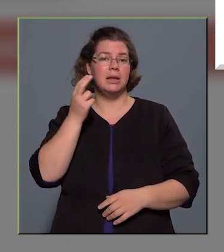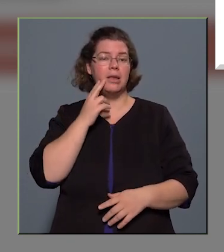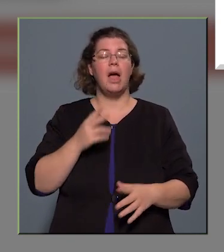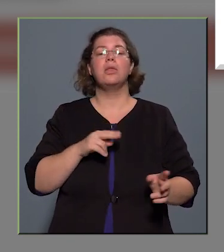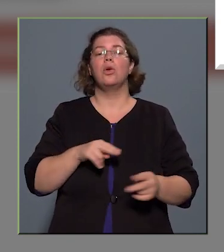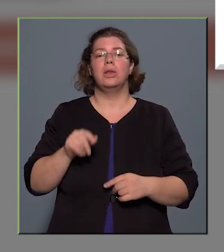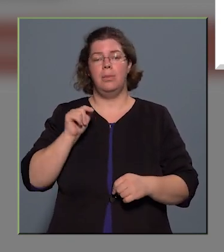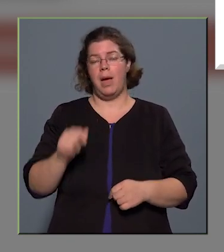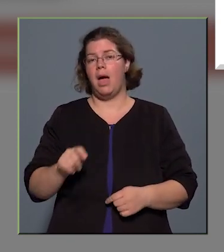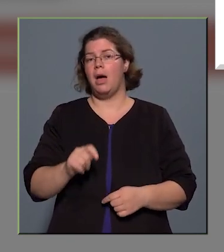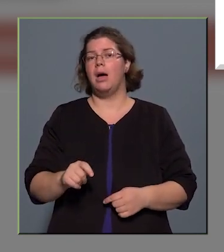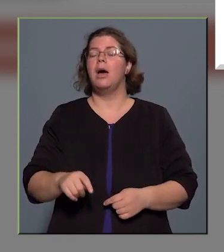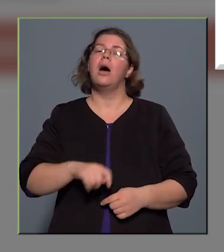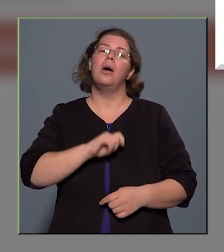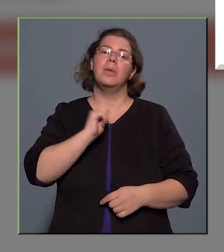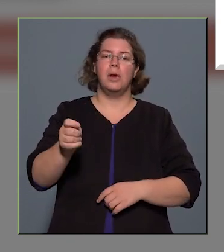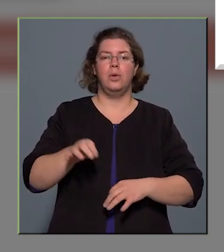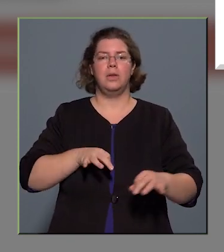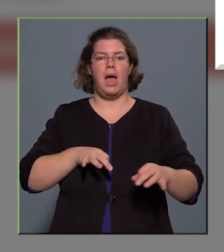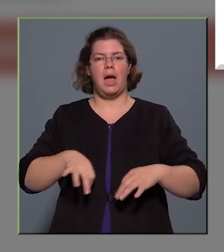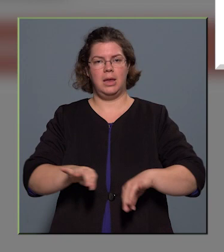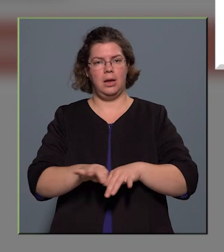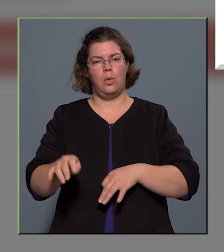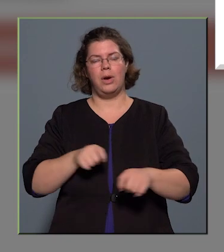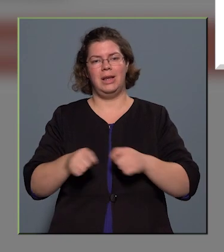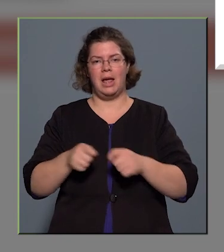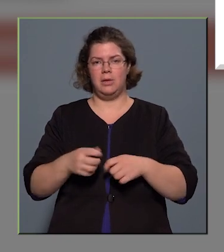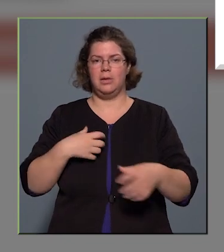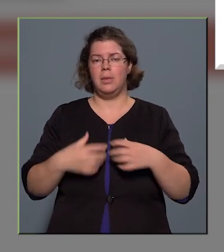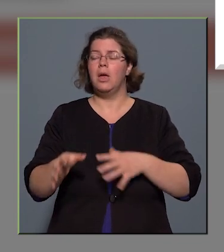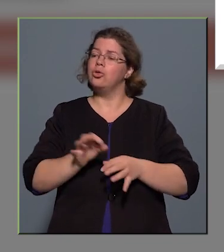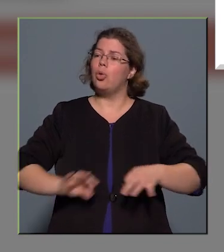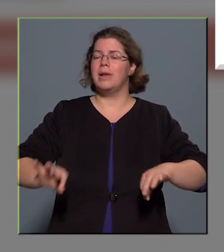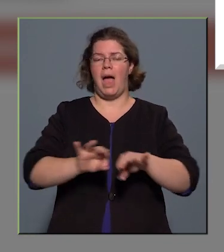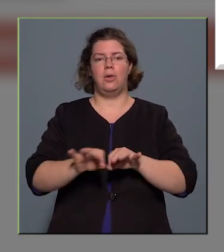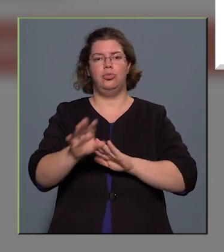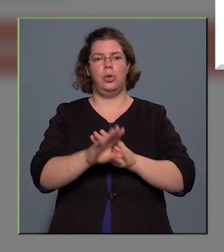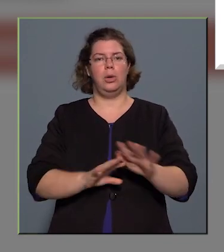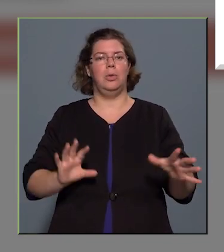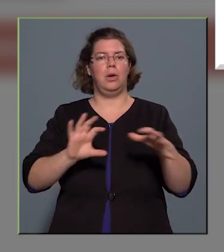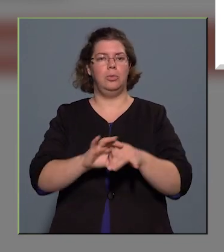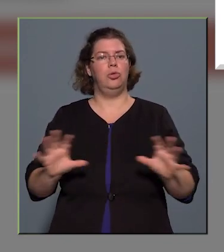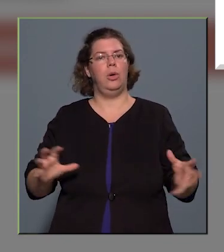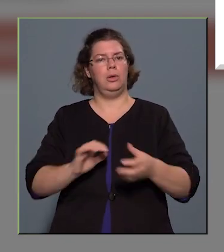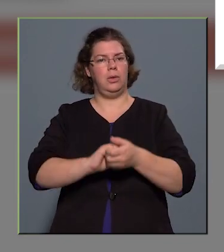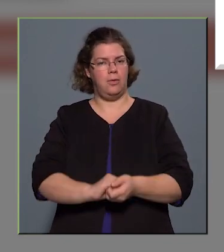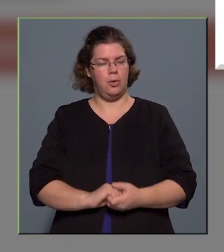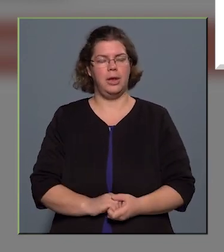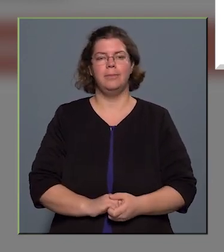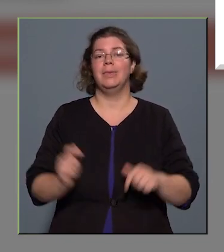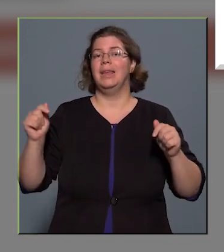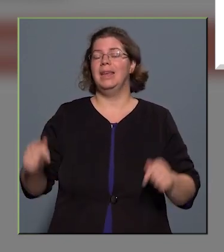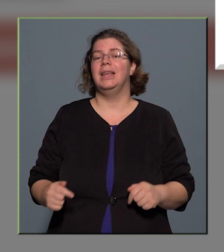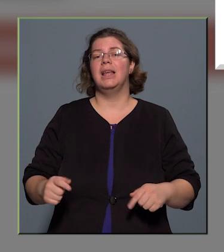akcióhét magyarországi koordinátori szerepét, és fogja össze országosan a programhoz csatlakozókat. Idén